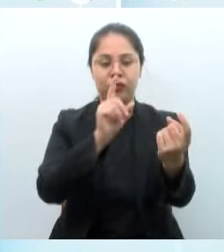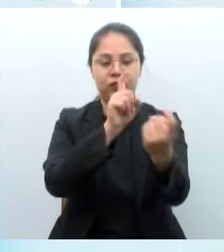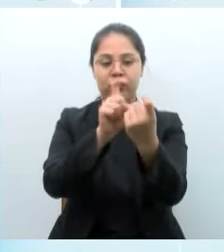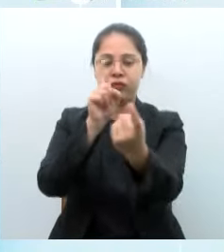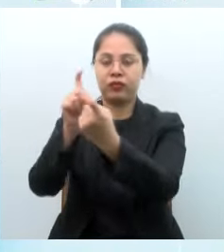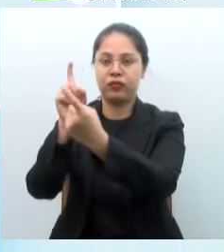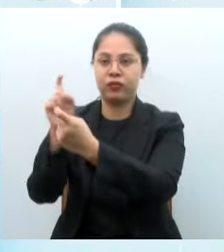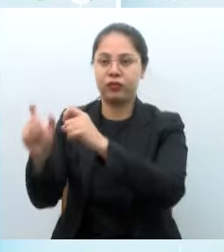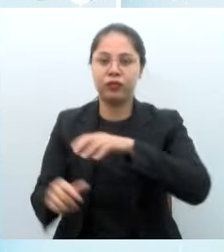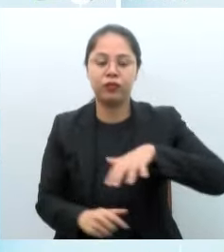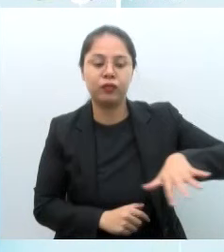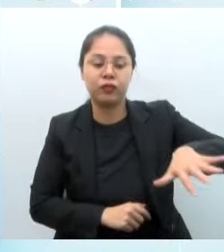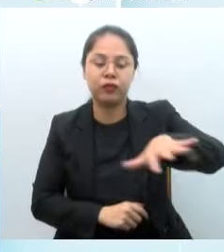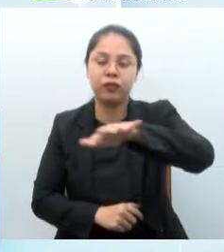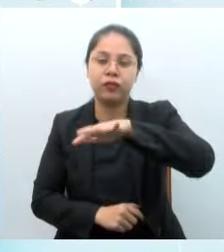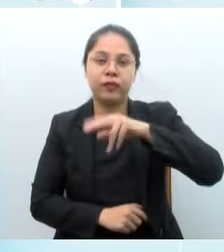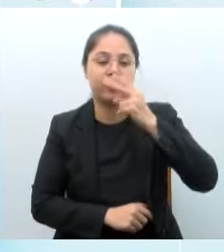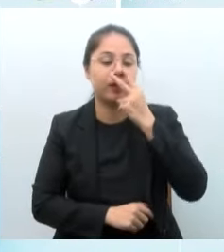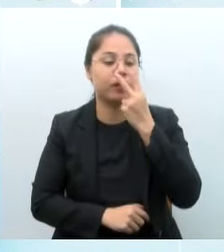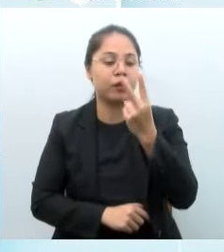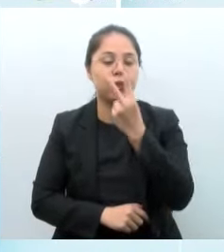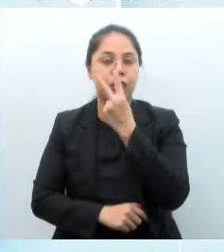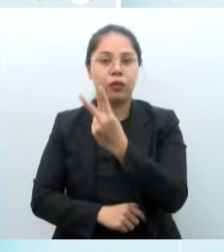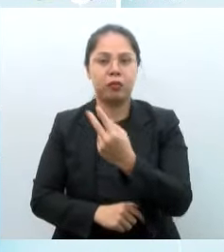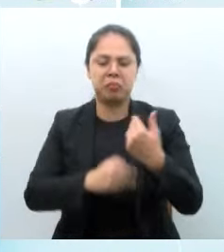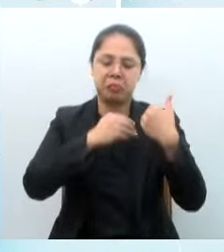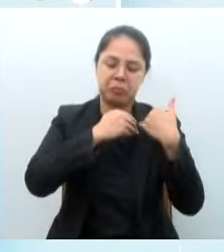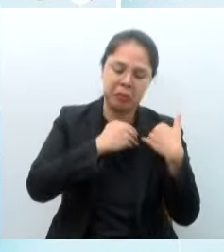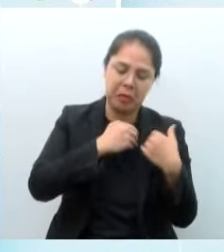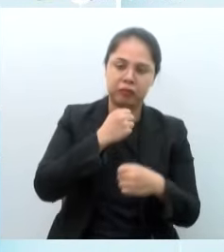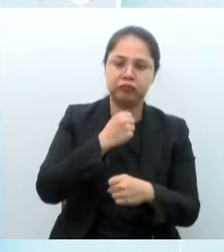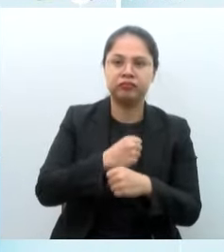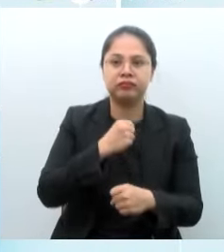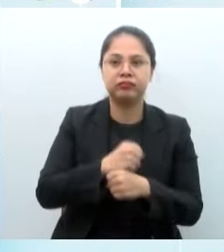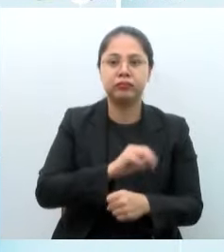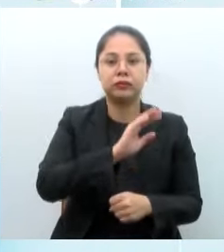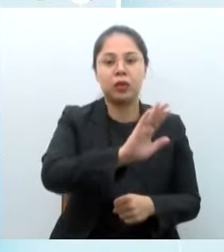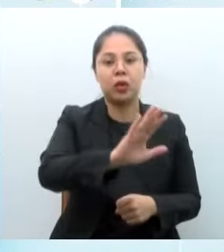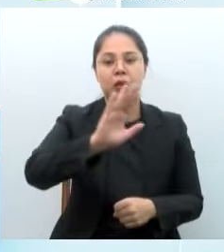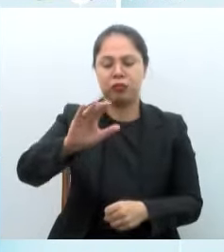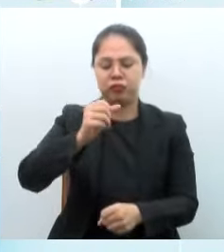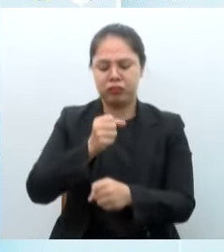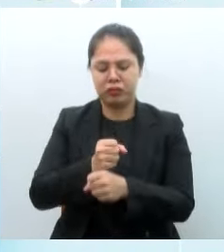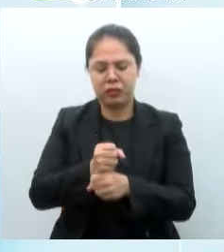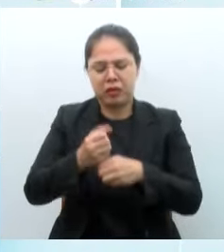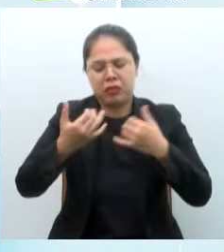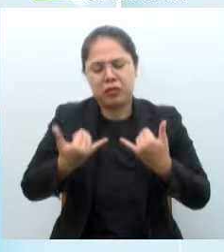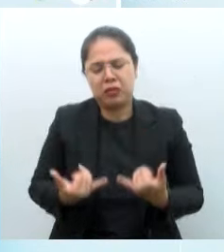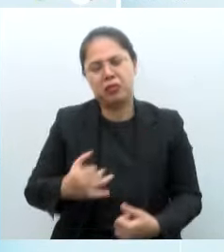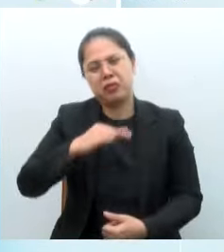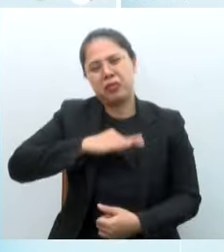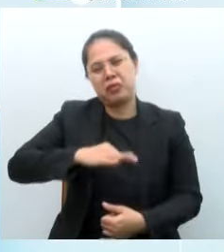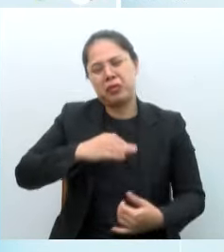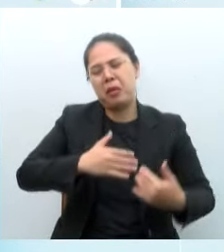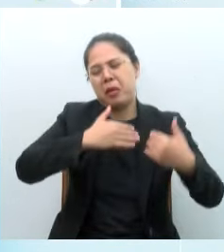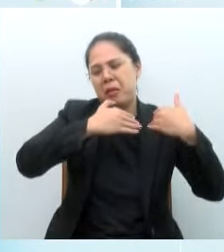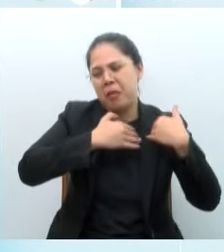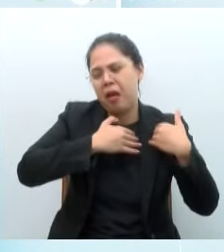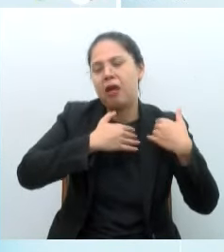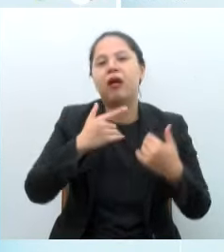รทั่วๆไปว่ามันมีภาระอะไรที่พวกเราทำอยู่แล้วเราเห็นว่าเป็นภาระปรากฏ